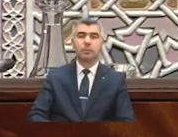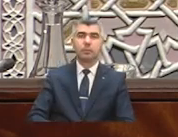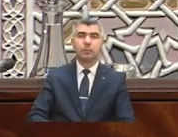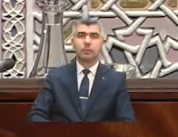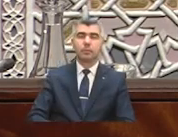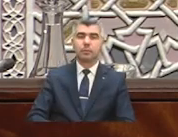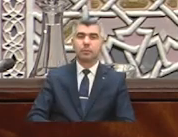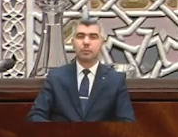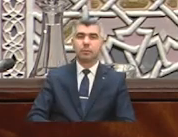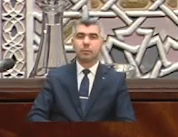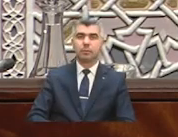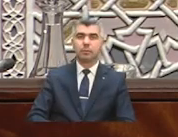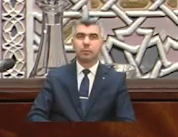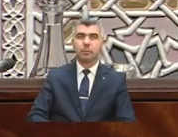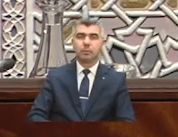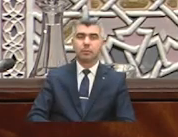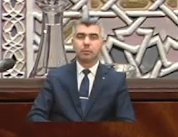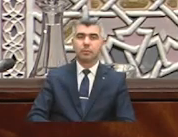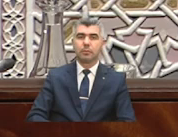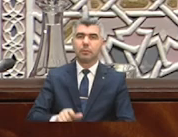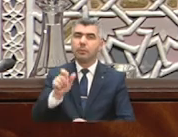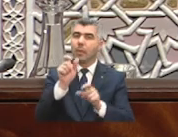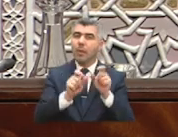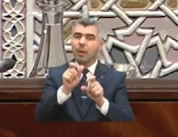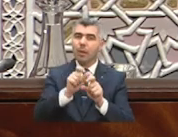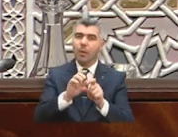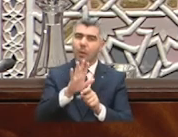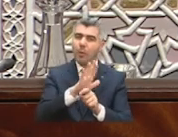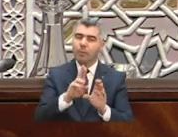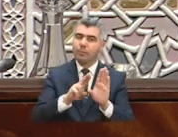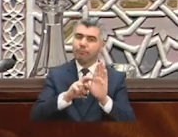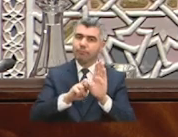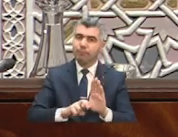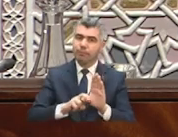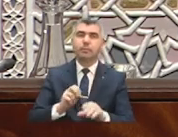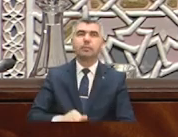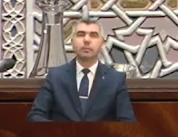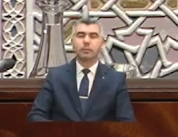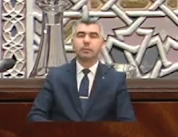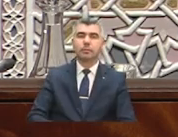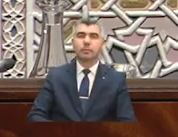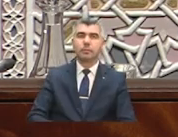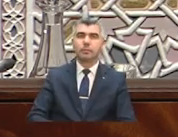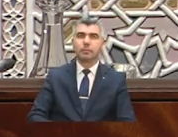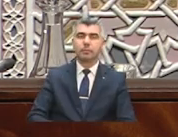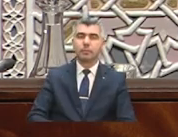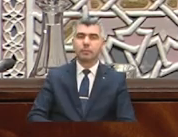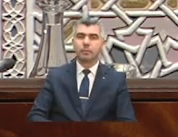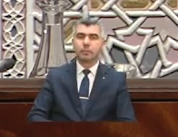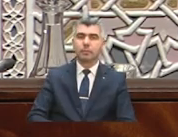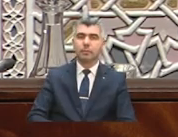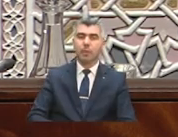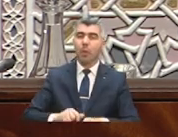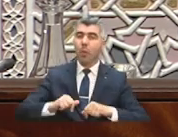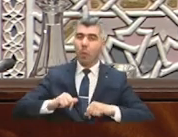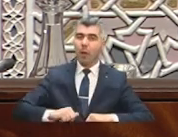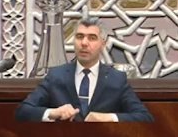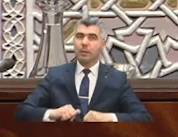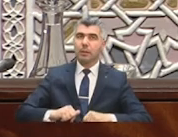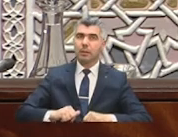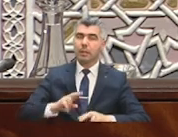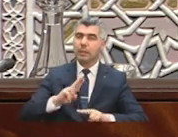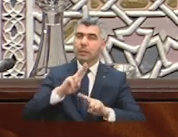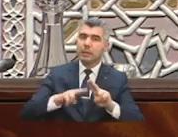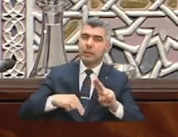تفضل الإخوان والأخوات النواب الأفاضل، المرجو فسح المجال للسيد الوزير